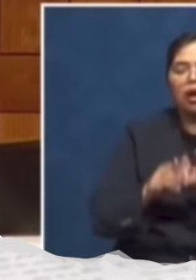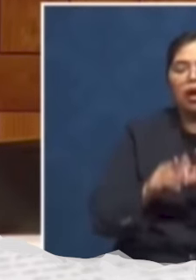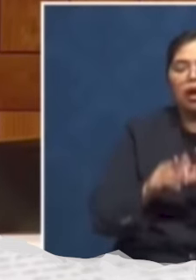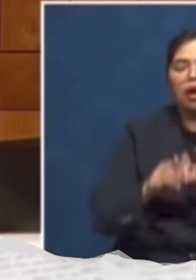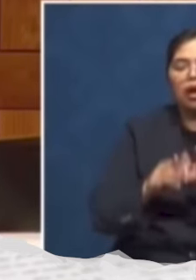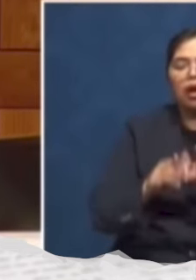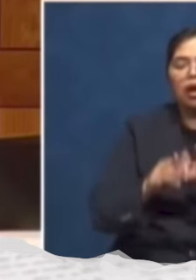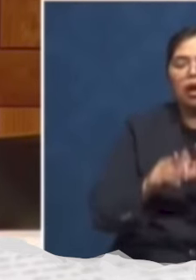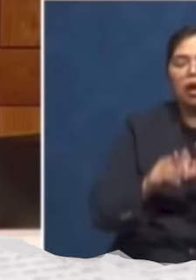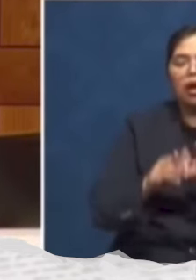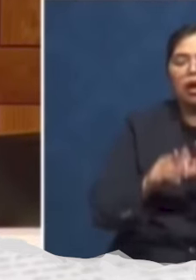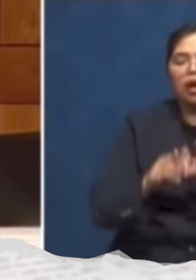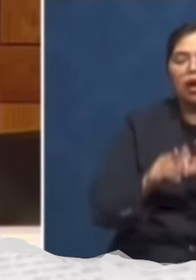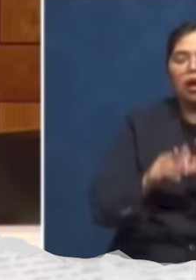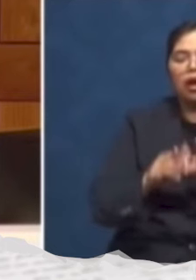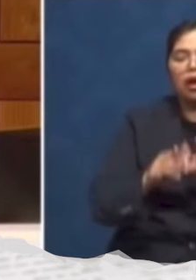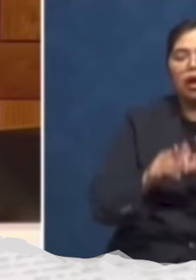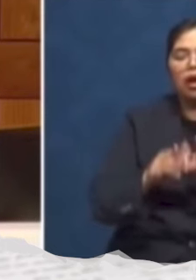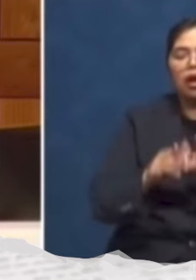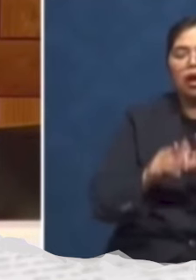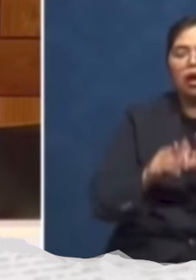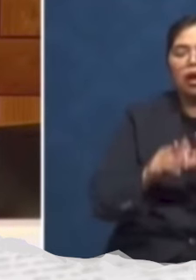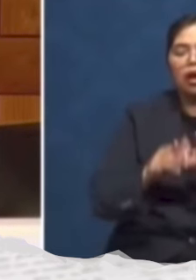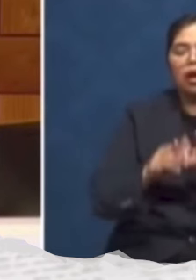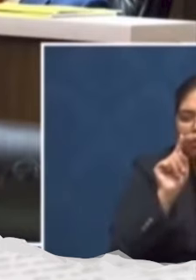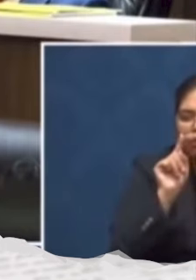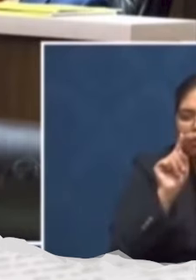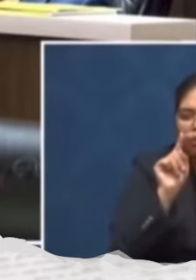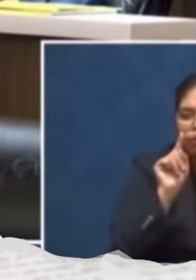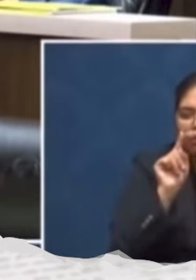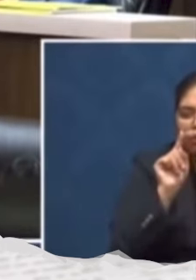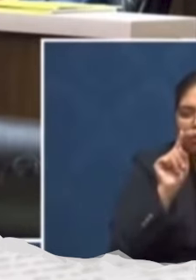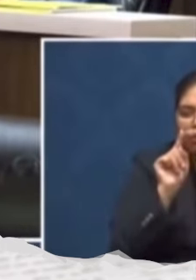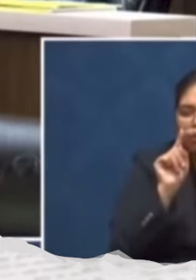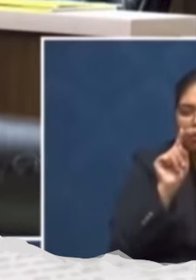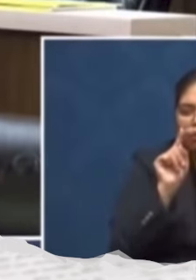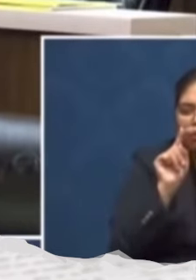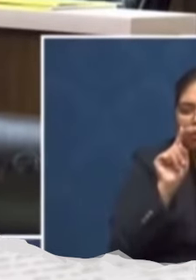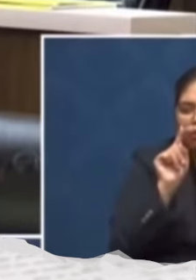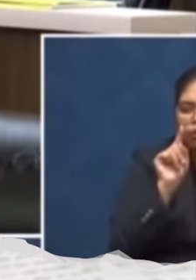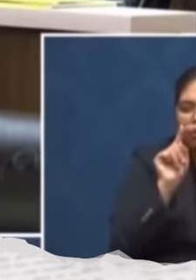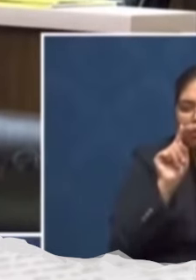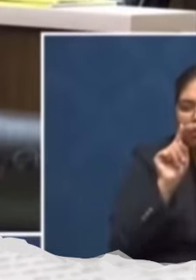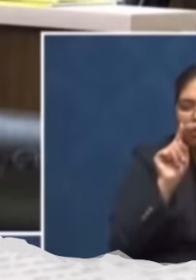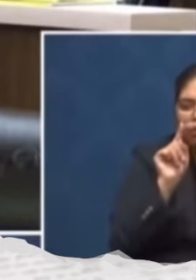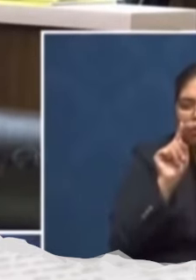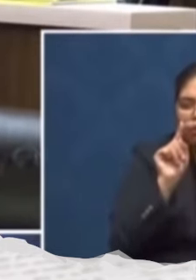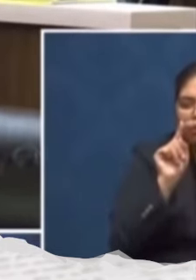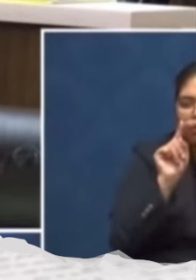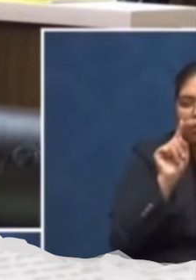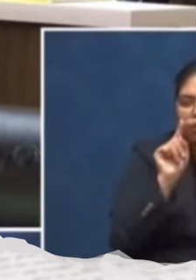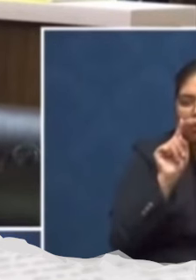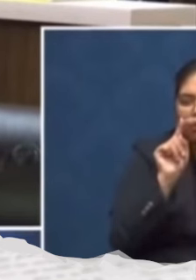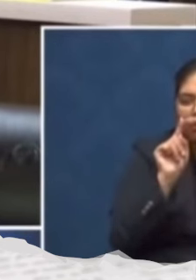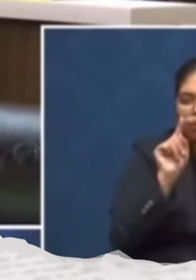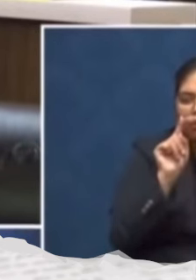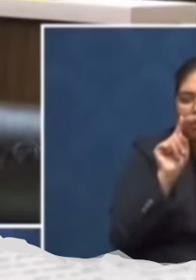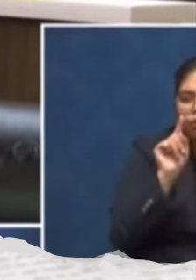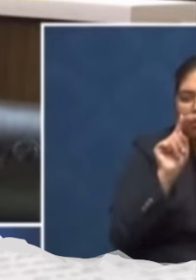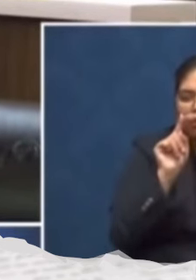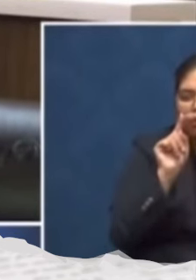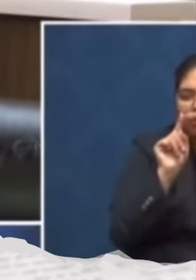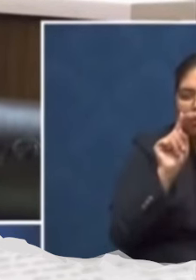อคำพูดต่างๆแทนที่จะทำให้บรรยากาศในการทำงานร่วมกันในการเจรจาเนี่ยในการพัฒนาสถาบันทหารเนี่ยควบคู่ไปกับการมีชีวิ